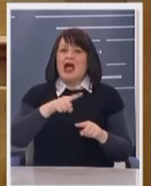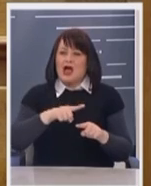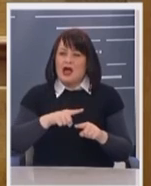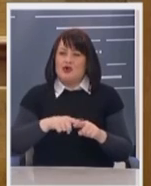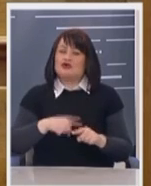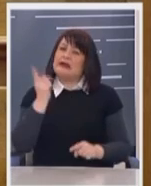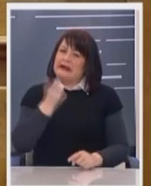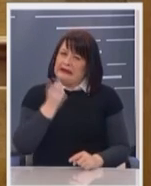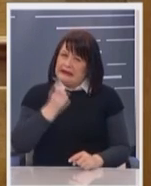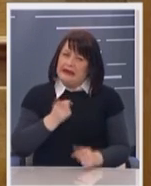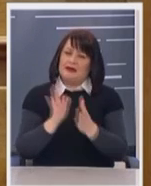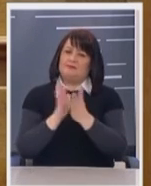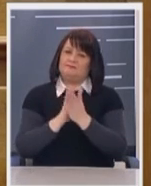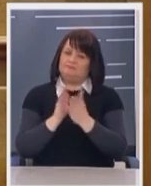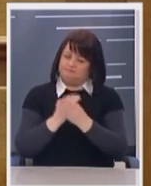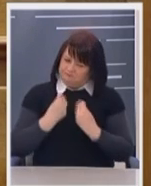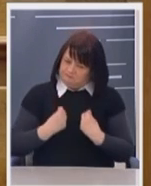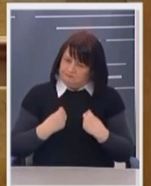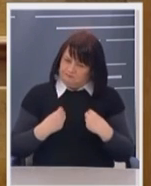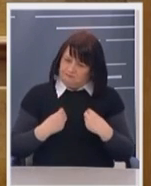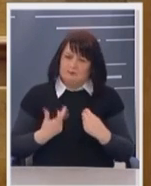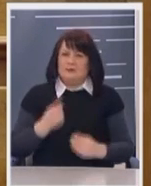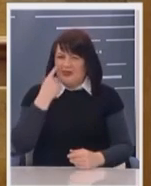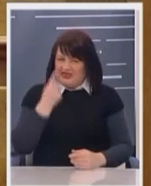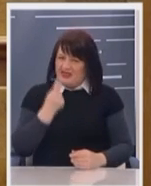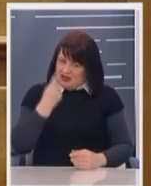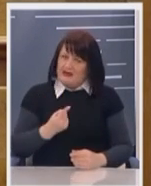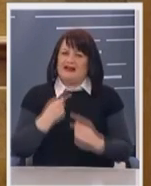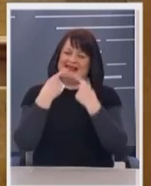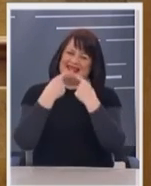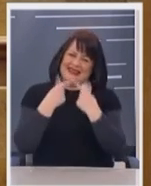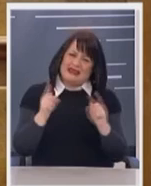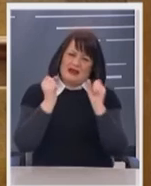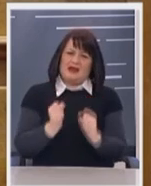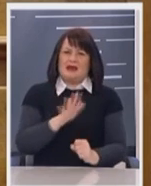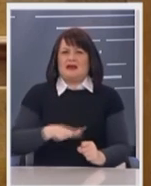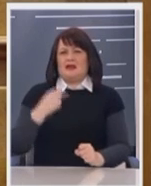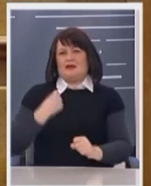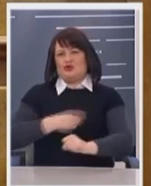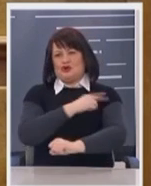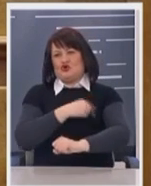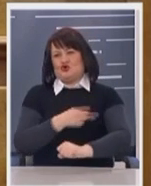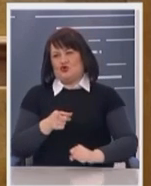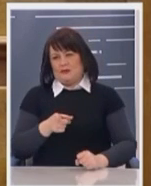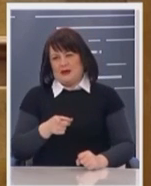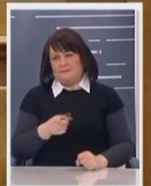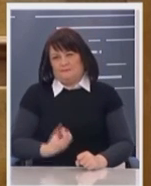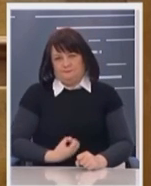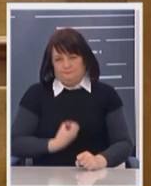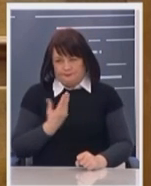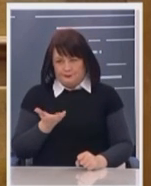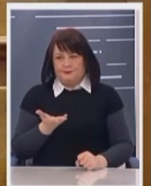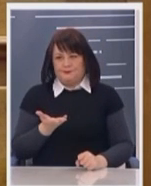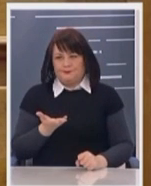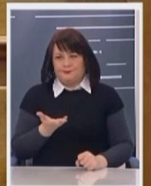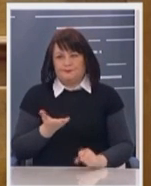το κρίνει, θα το επικροτήσει και θα αρχίσει να φαίνεται η διαφορετική κατάσταση στα δημόσια νοσοκομεία. Αισθάνομαι για